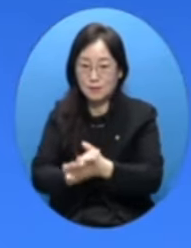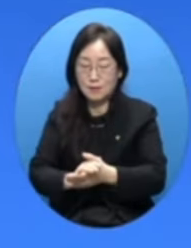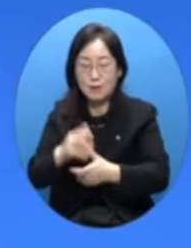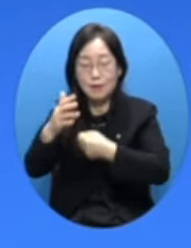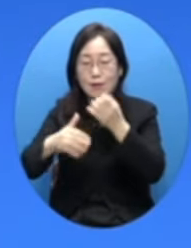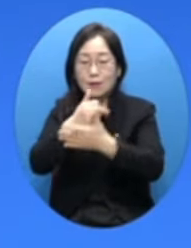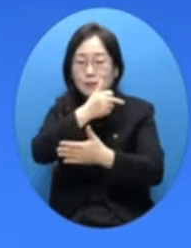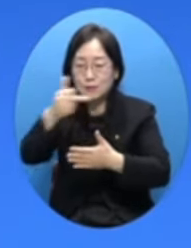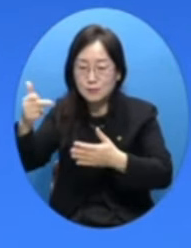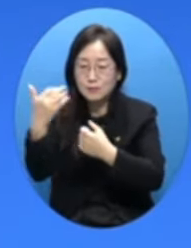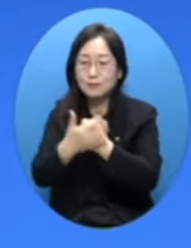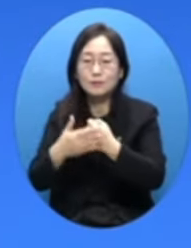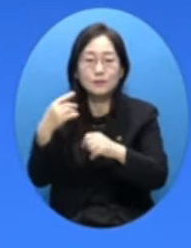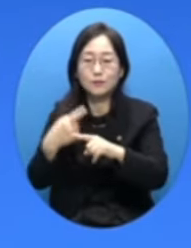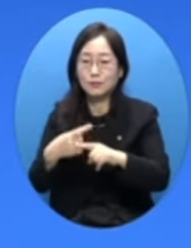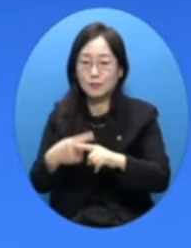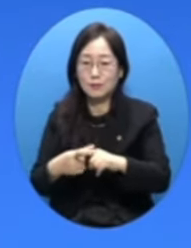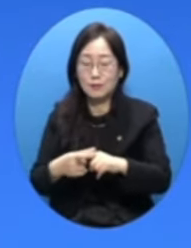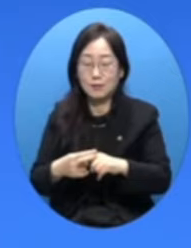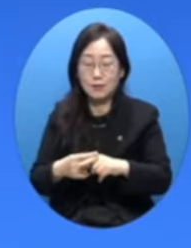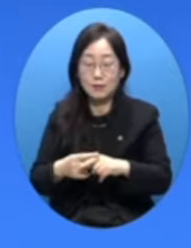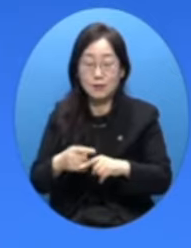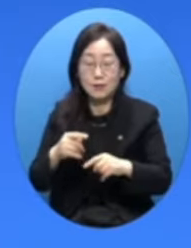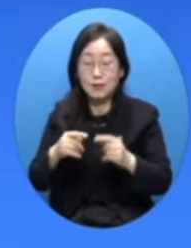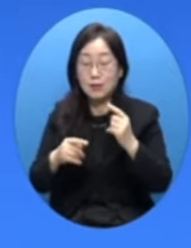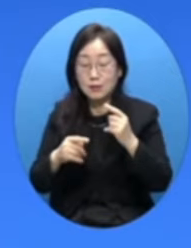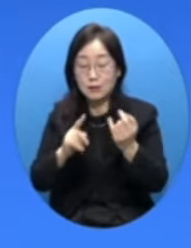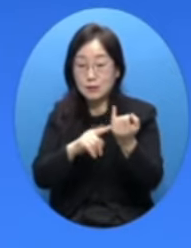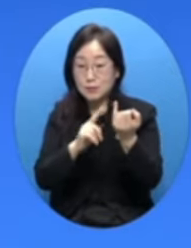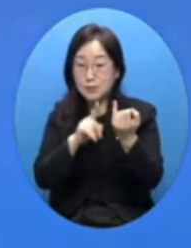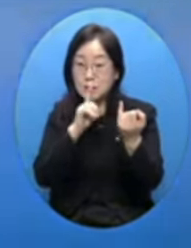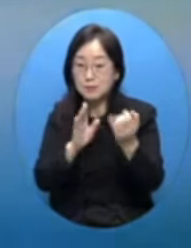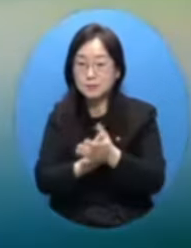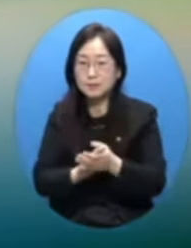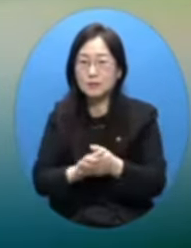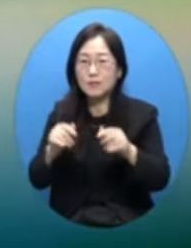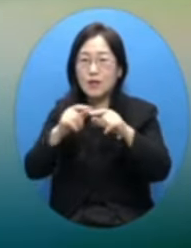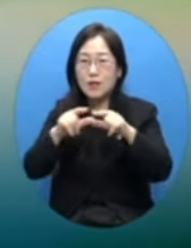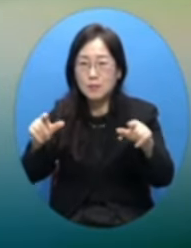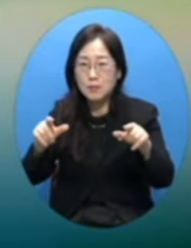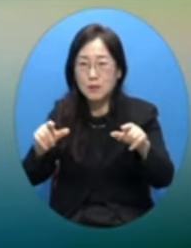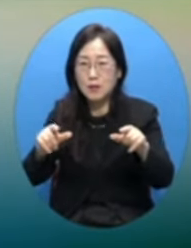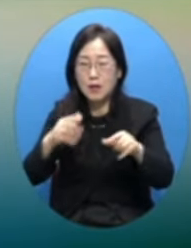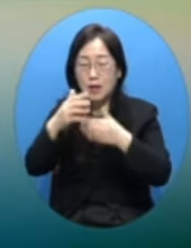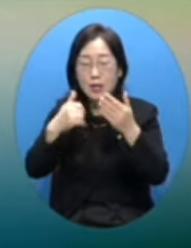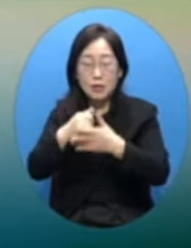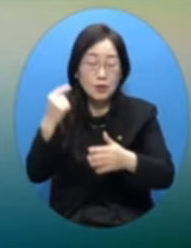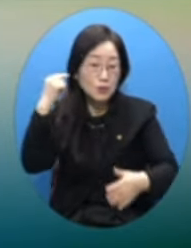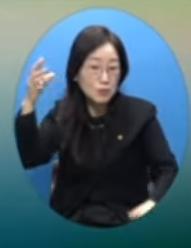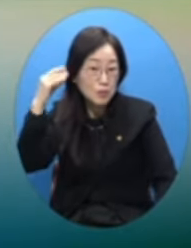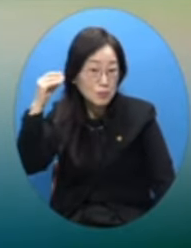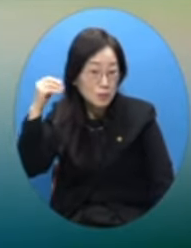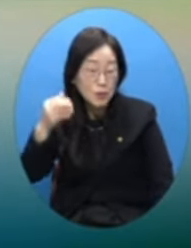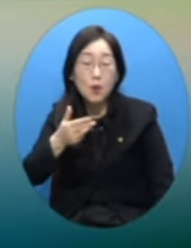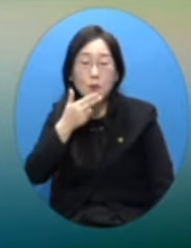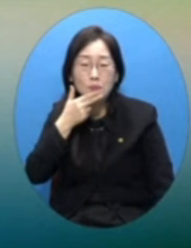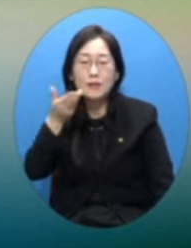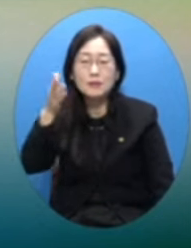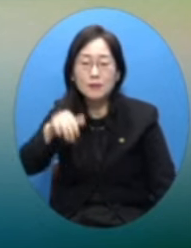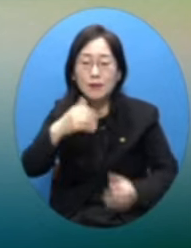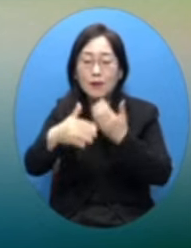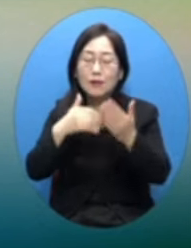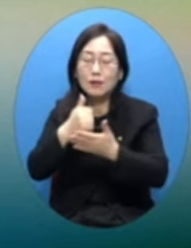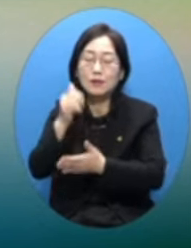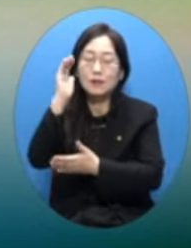큰 은혜인지 모릅니다. 사모님이 말씀하십니다. 일반적으로 하나님께서 귀에 들리는 음성으로 우리에게 말씀하지 않을지라도 하나님은 언제나